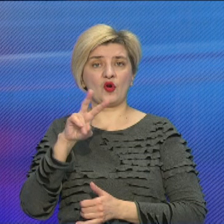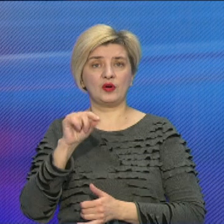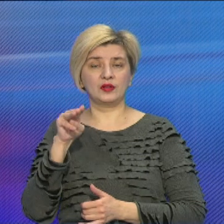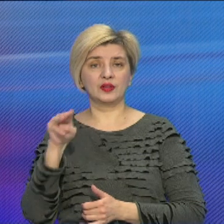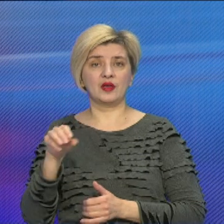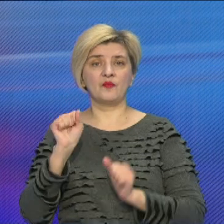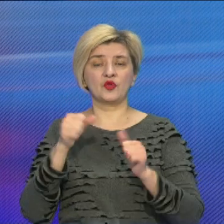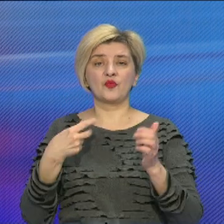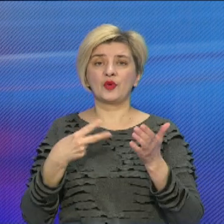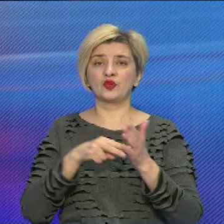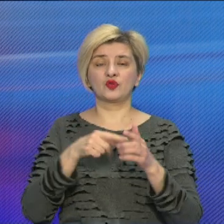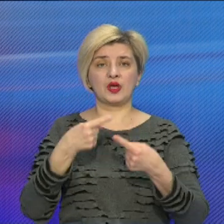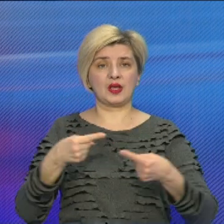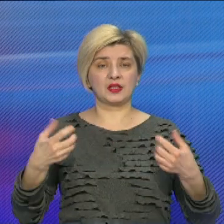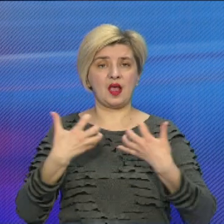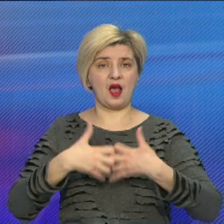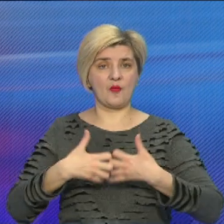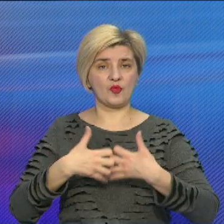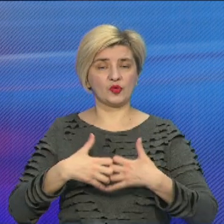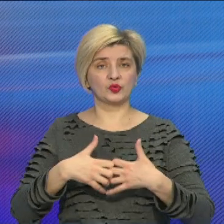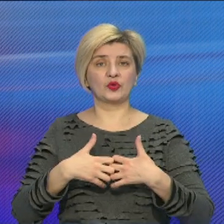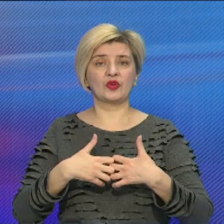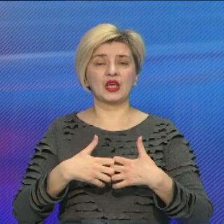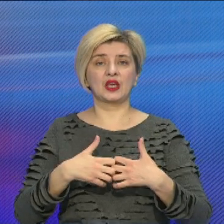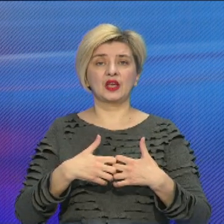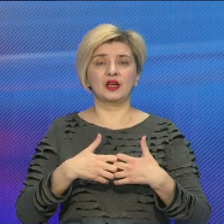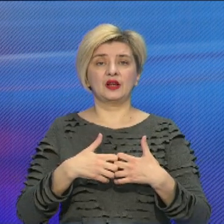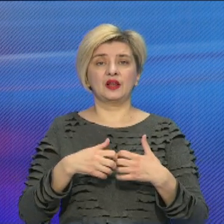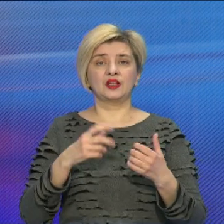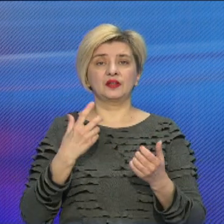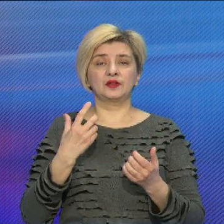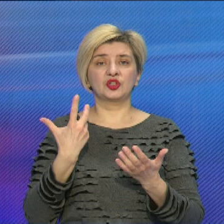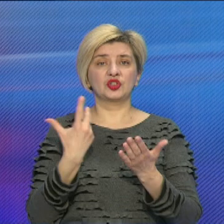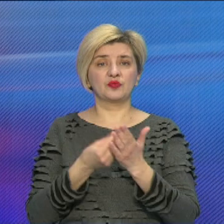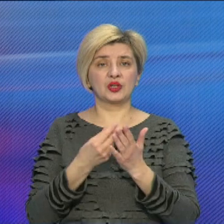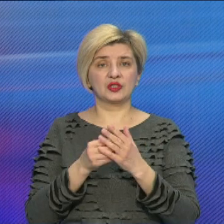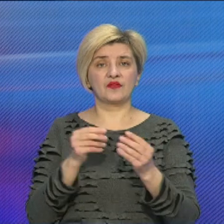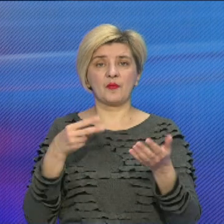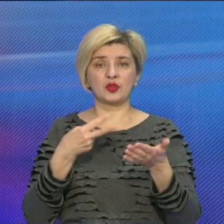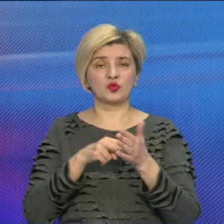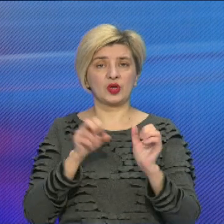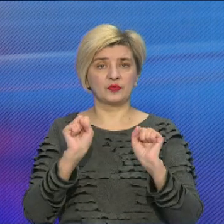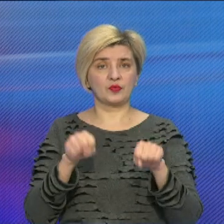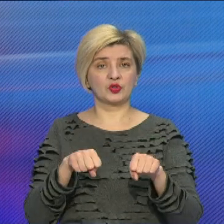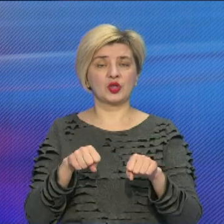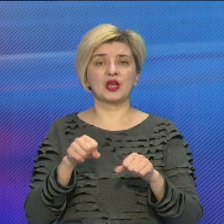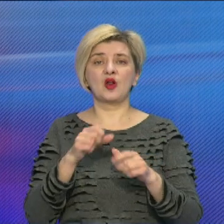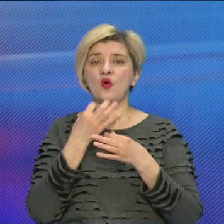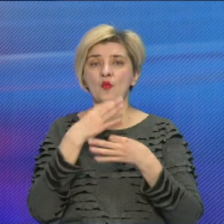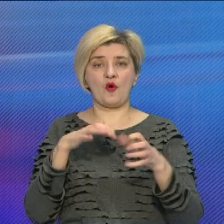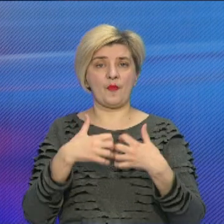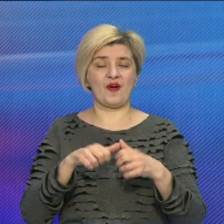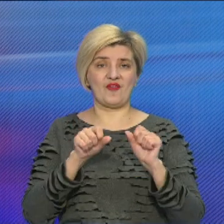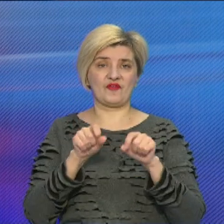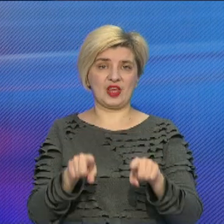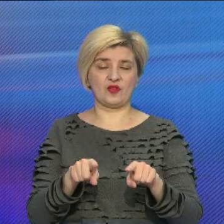оборудование, дыхательное, гемодинамическое, дозаторы шприцевые, любое оборудование и в автономном